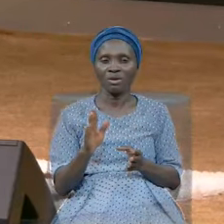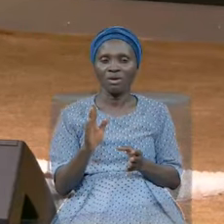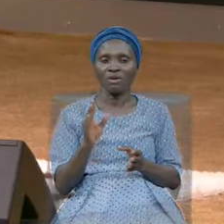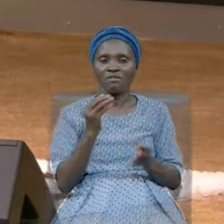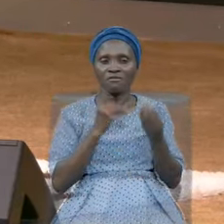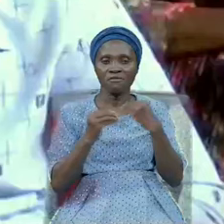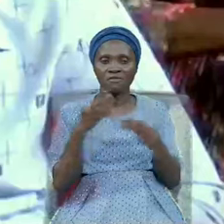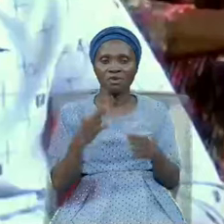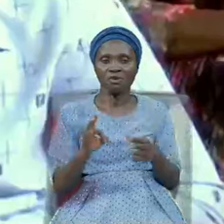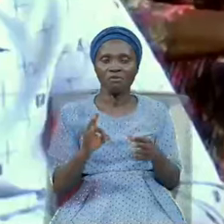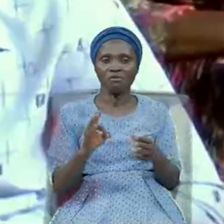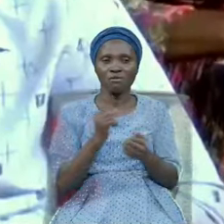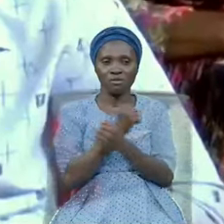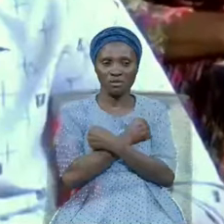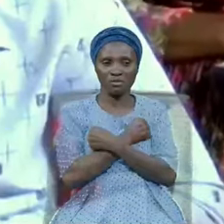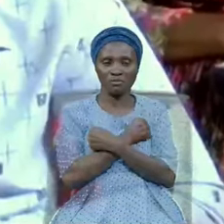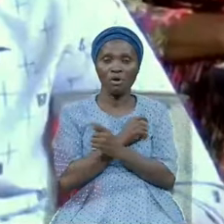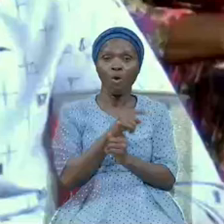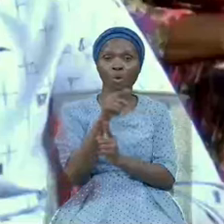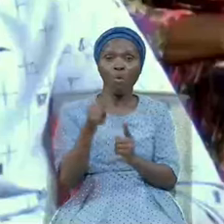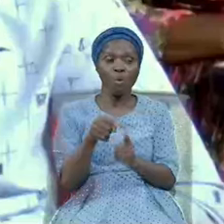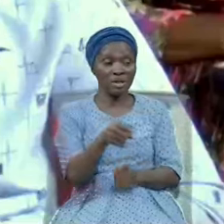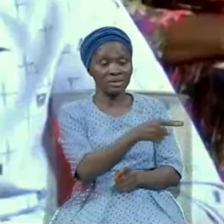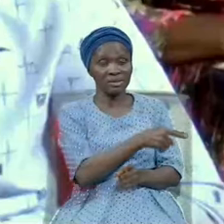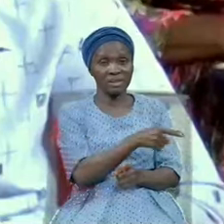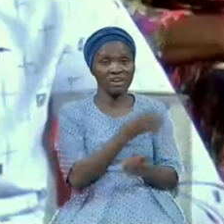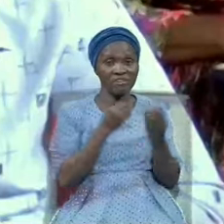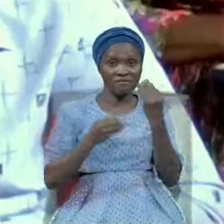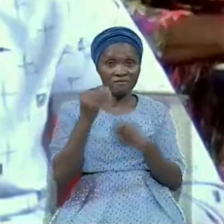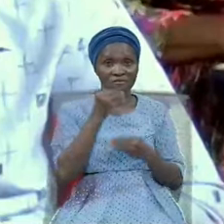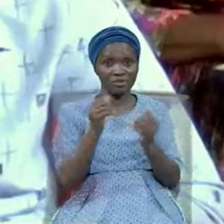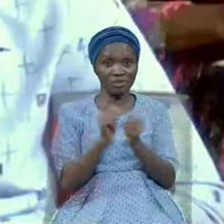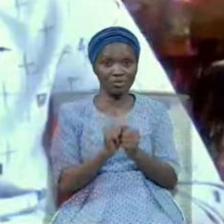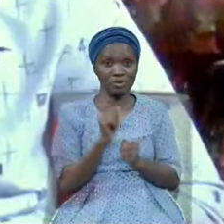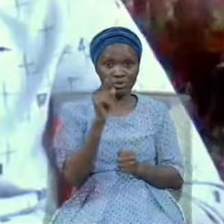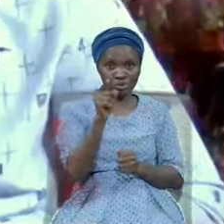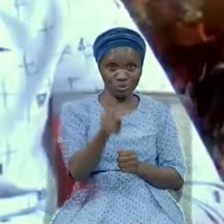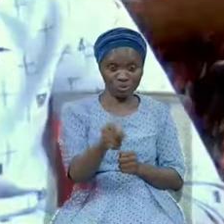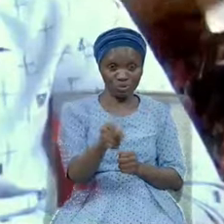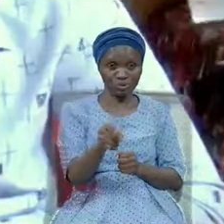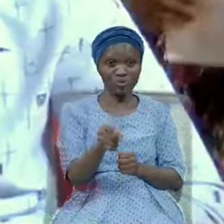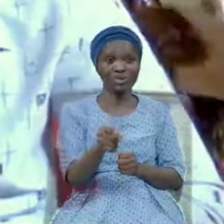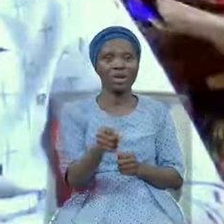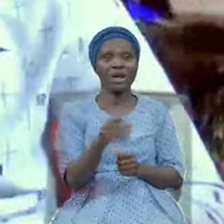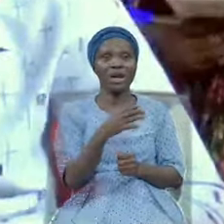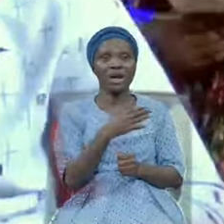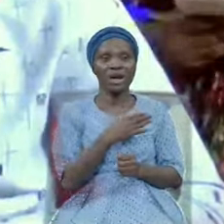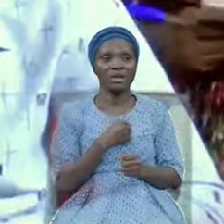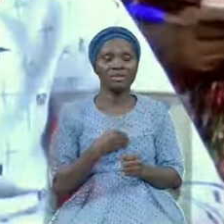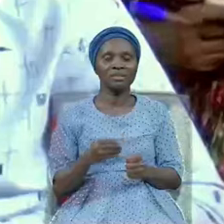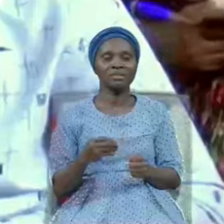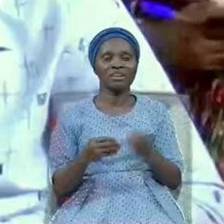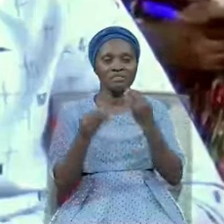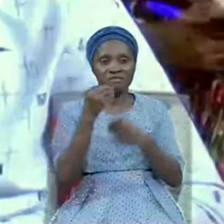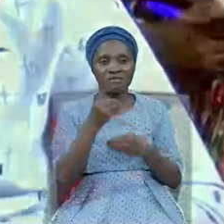faisant impudemment bonne chère, se repaissant eux-mêmes. Ce